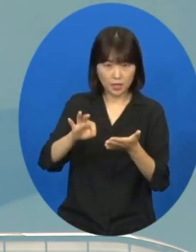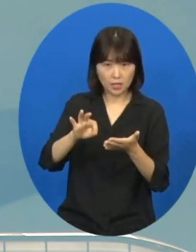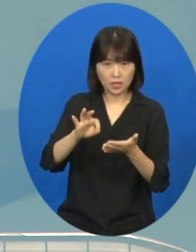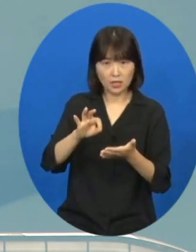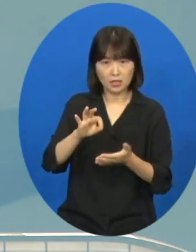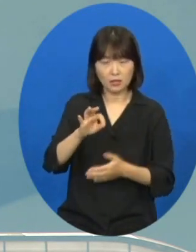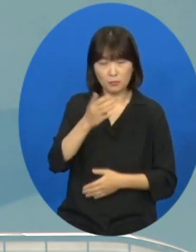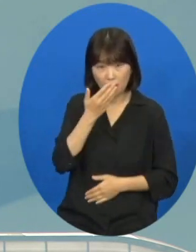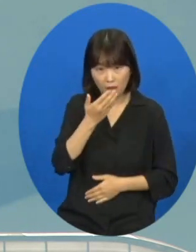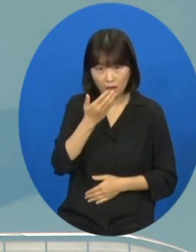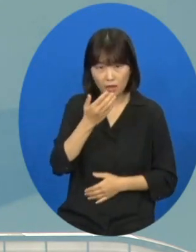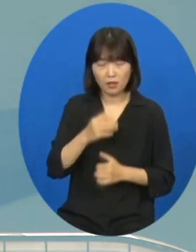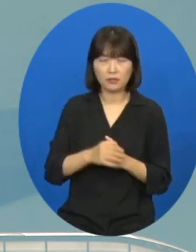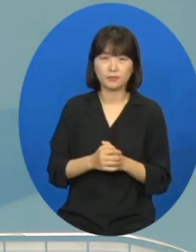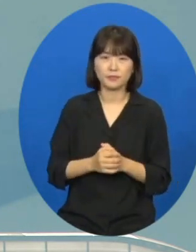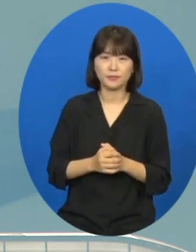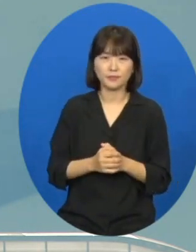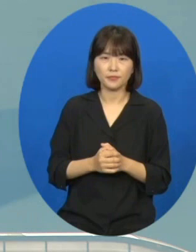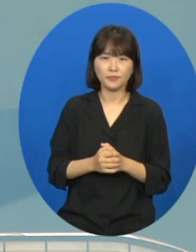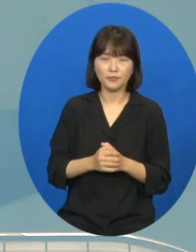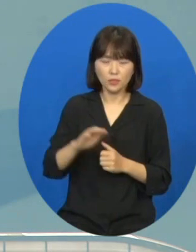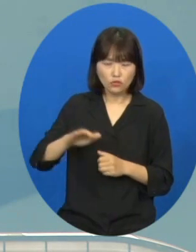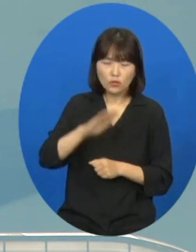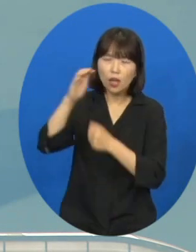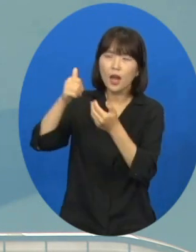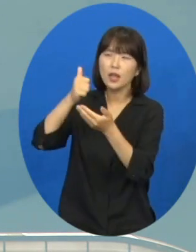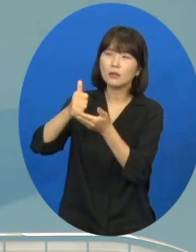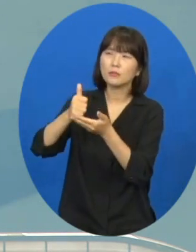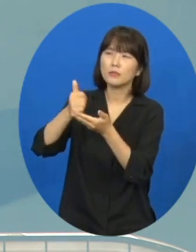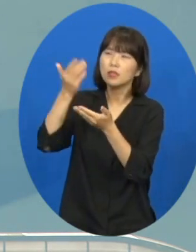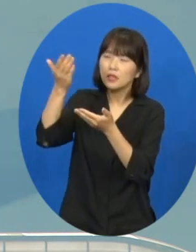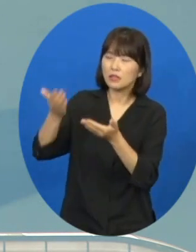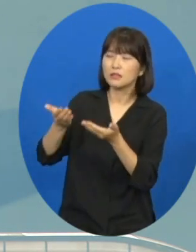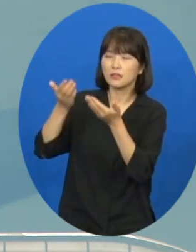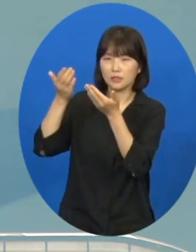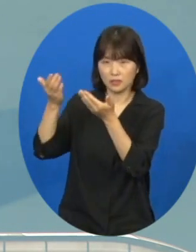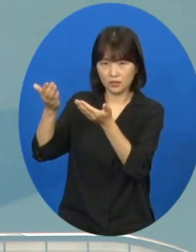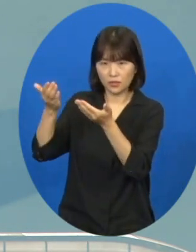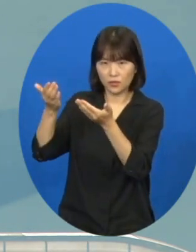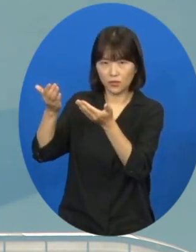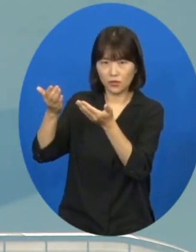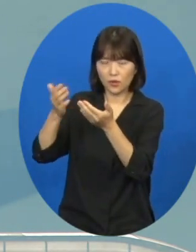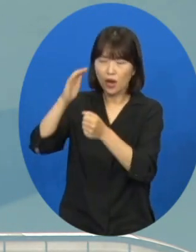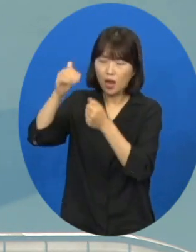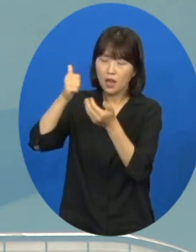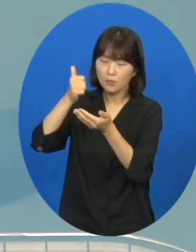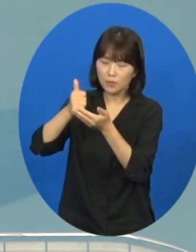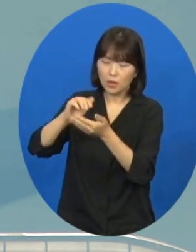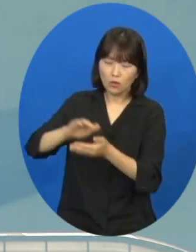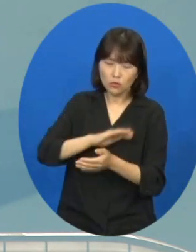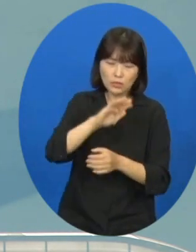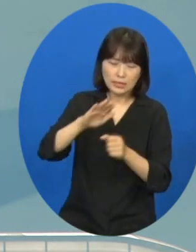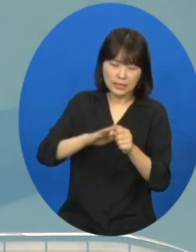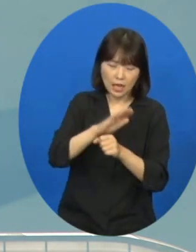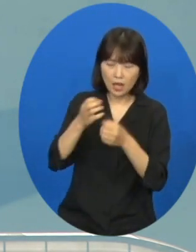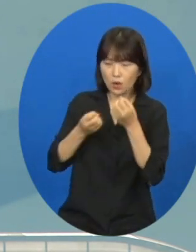있을까요? 우리가 하나님께 드리는 거예요. 하나님께 우리의 사랑을 고백하는